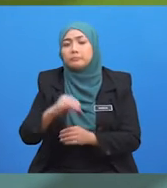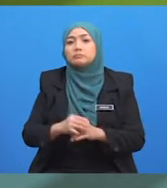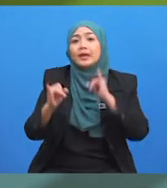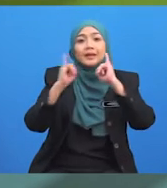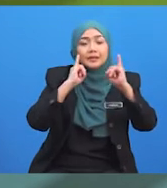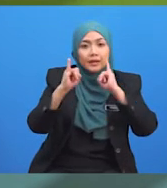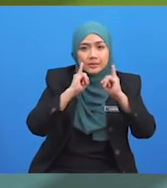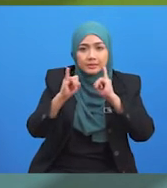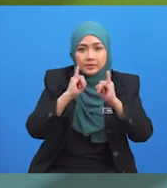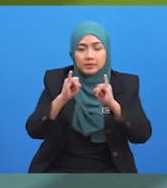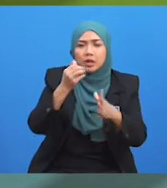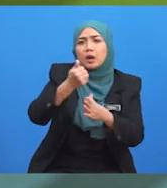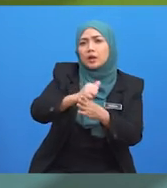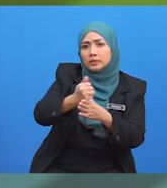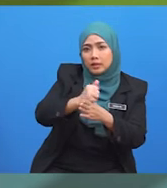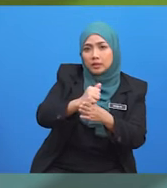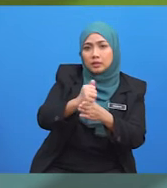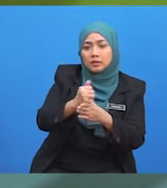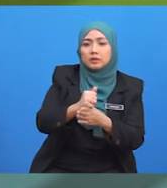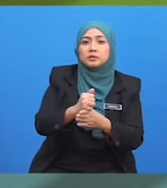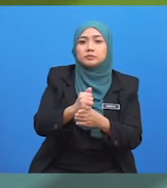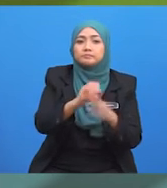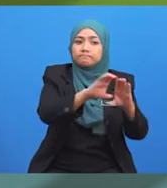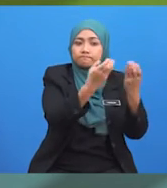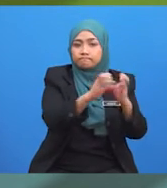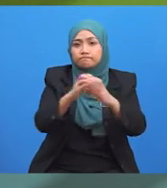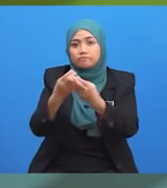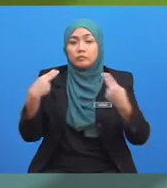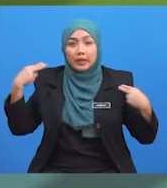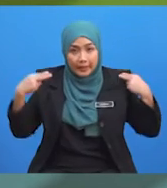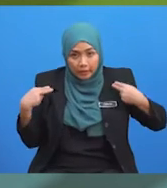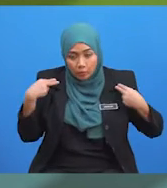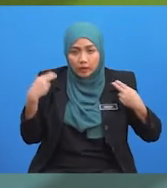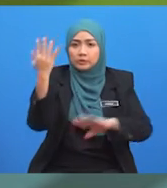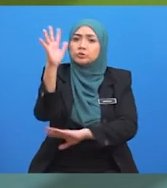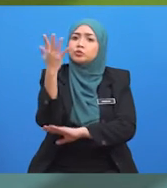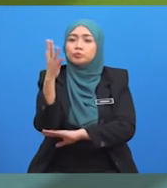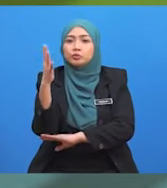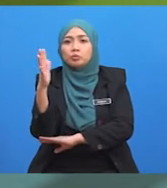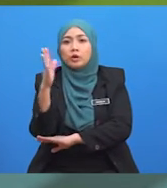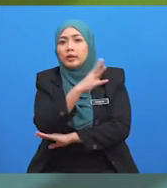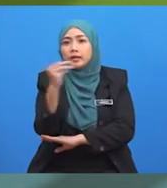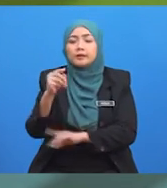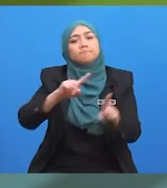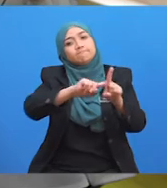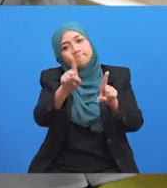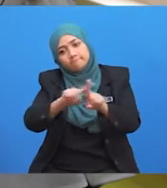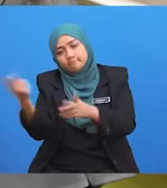atau hubung kait antara sesuatu komuniti seperti haiwan, tumbuh-tumbuhan dan